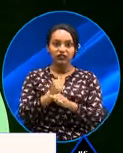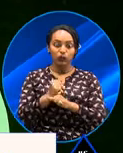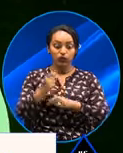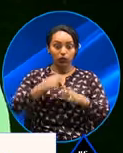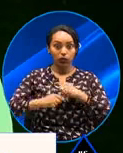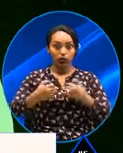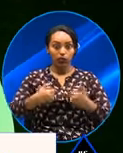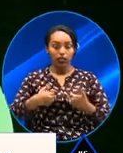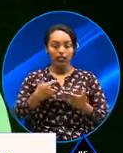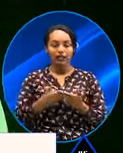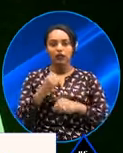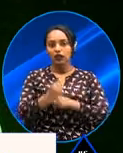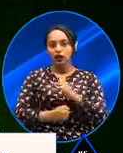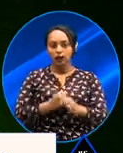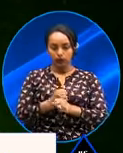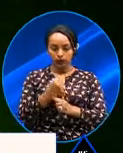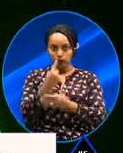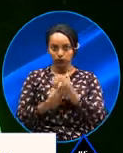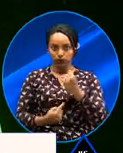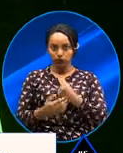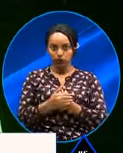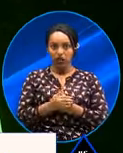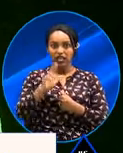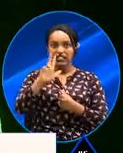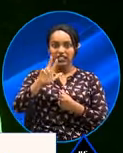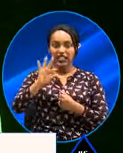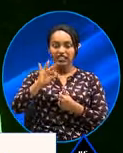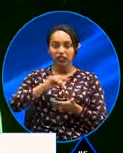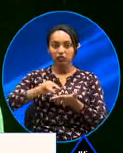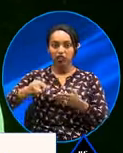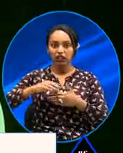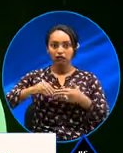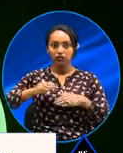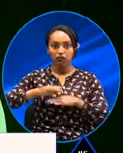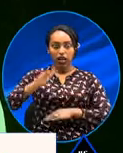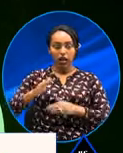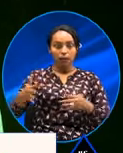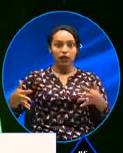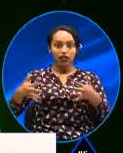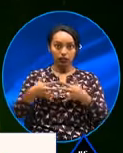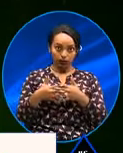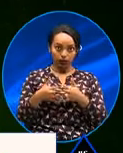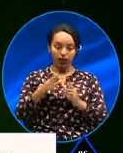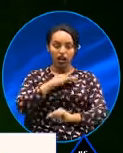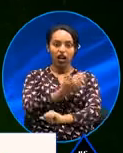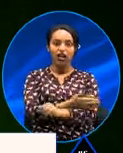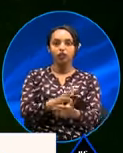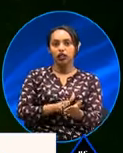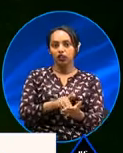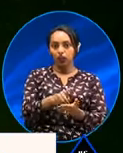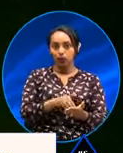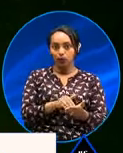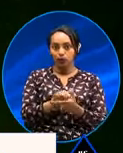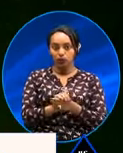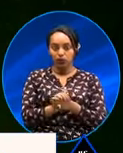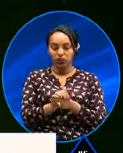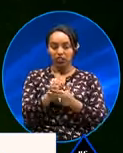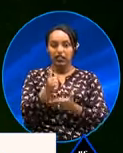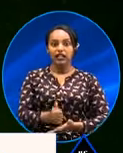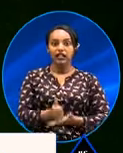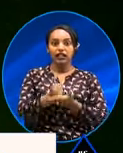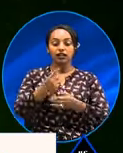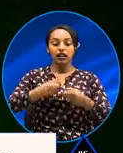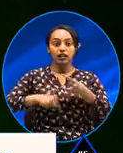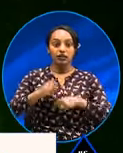እየሰራን መጥተናል። በዚህ አመት ብቻ ከ39 ሚሊዮን ብር በላይ በማስተባበር አቅመ ደካሞችን